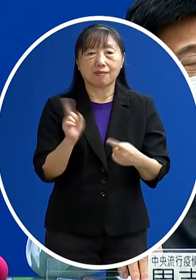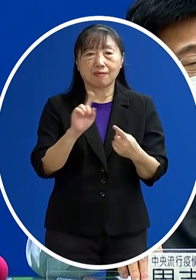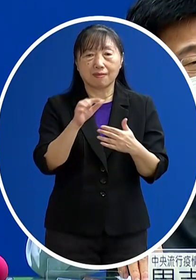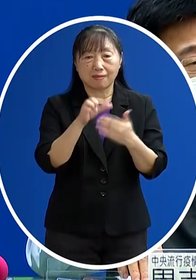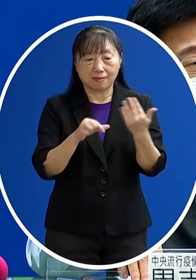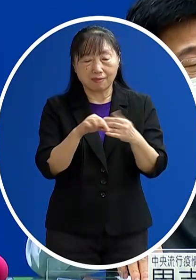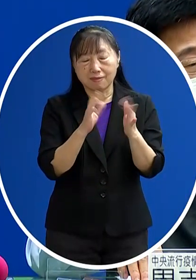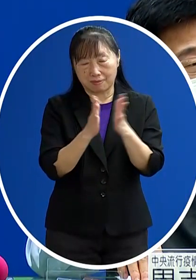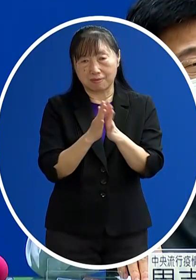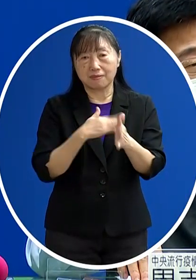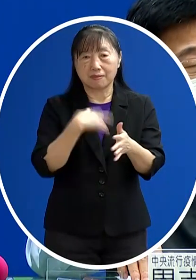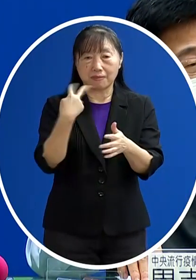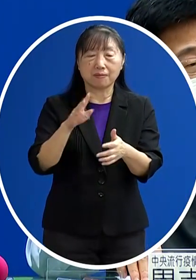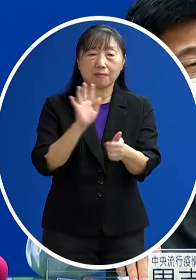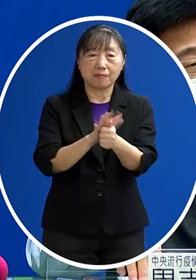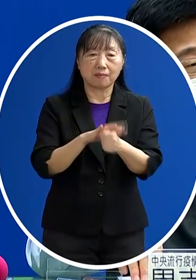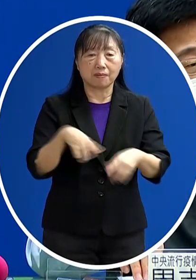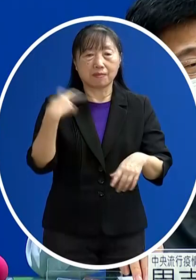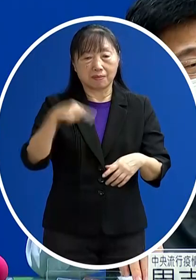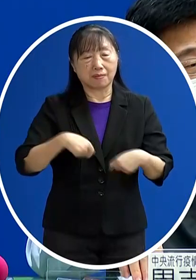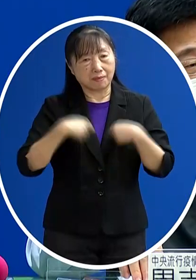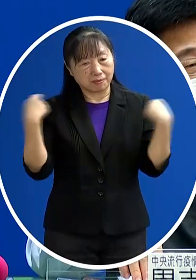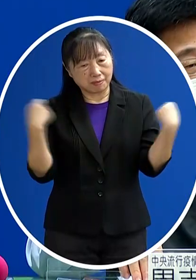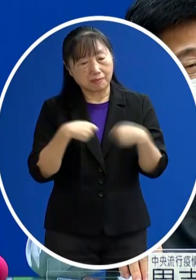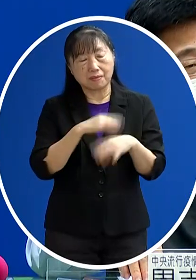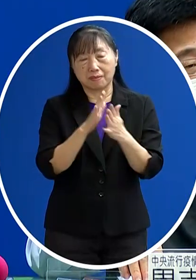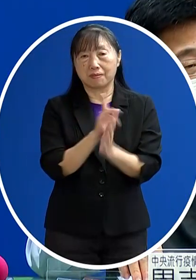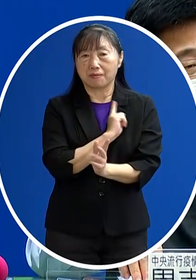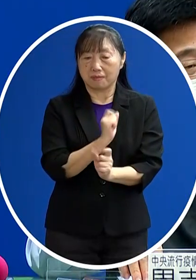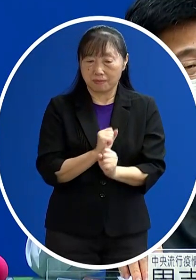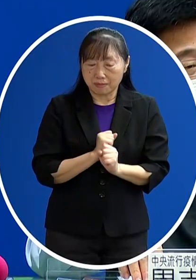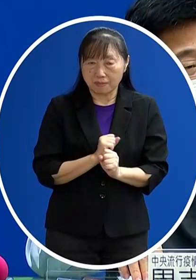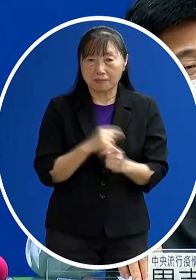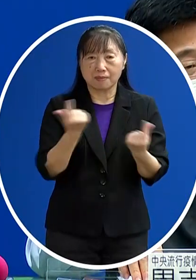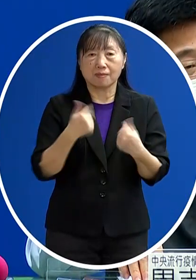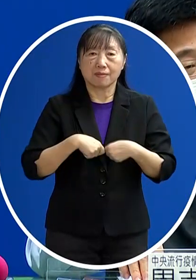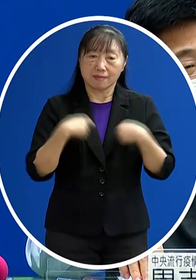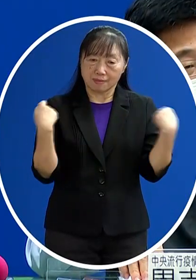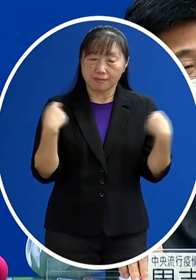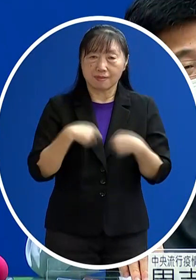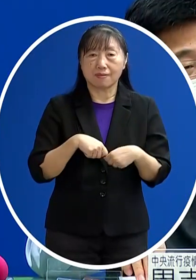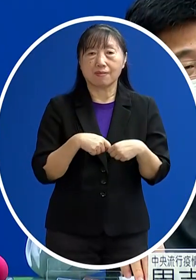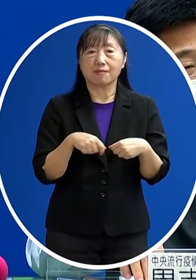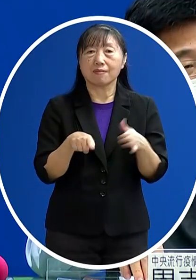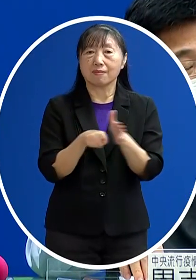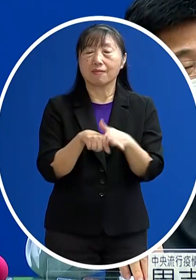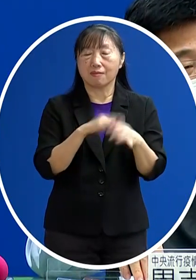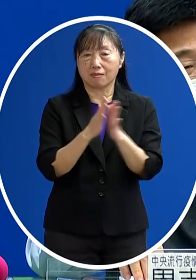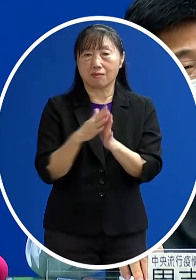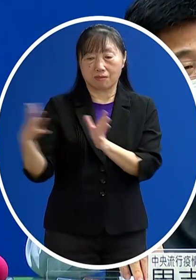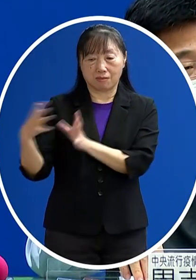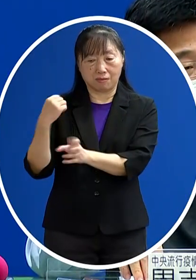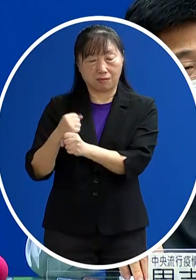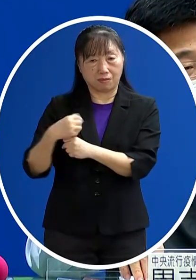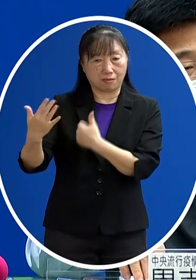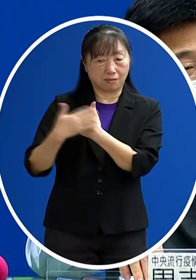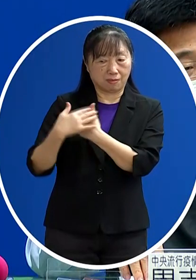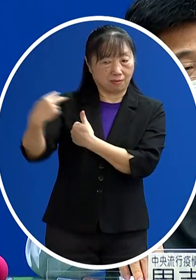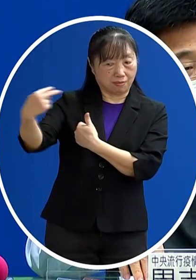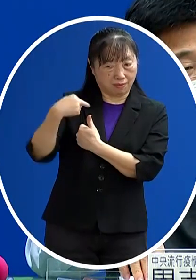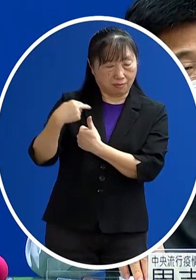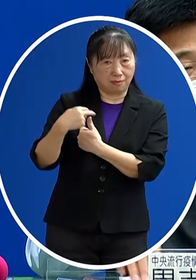一些基本的一些穿脫方面的這個確實 特別是在穿跟脫的時候要有這個同事在旁邊幫忙看